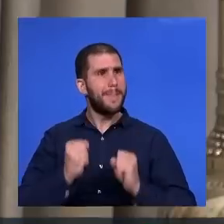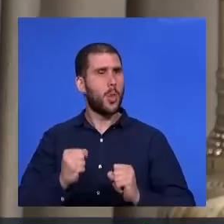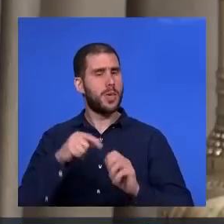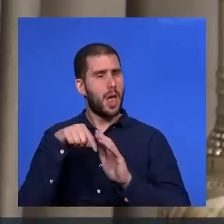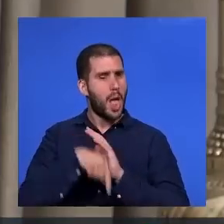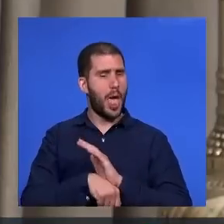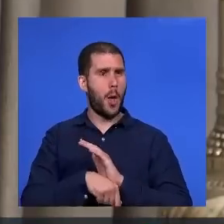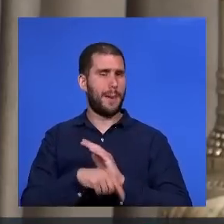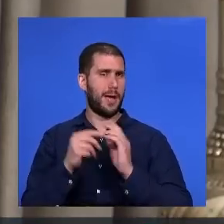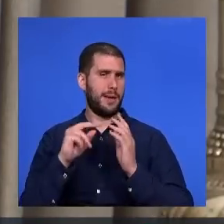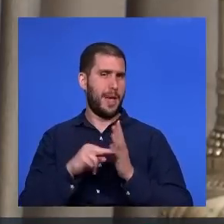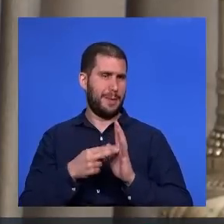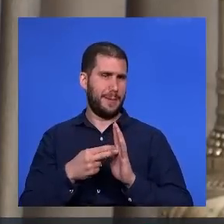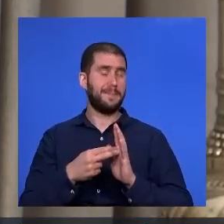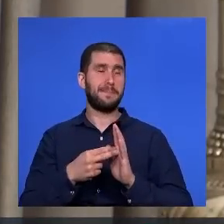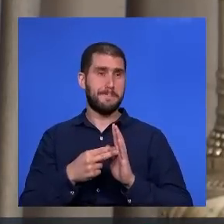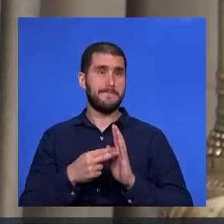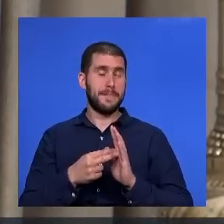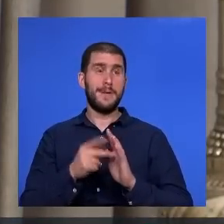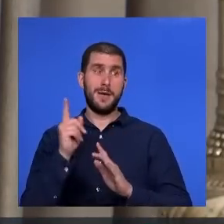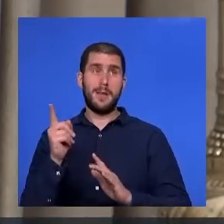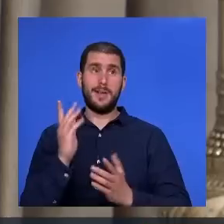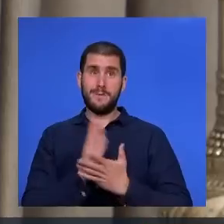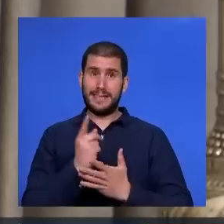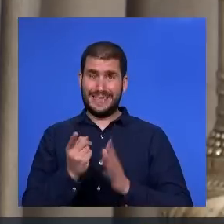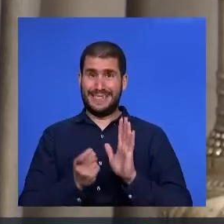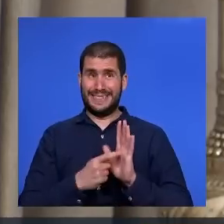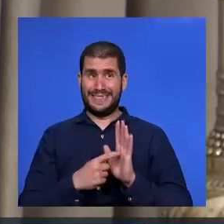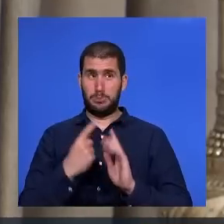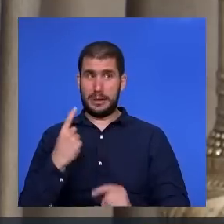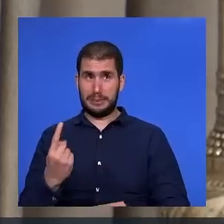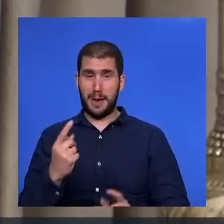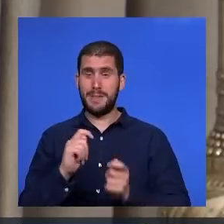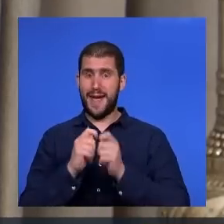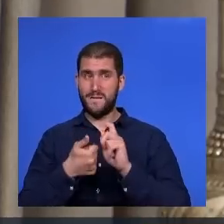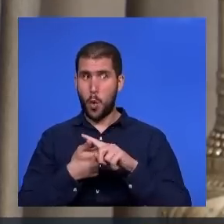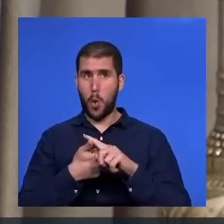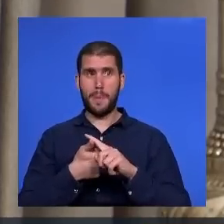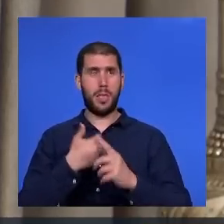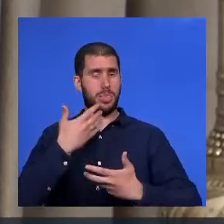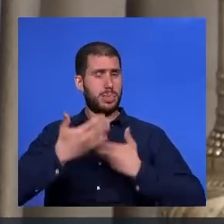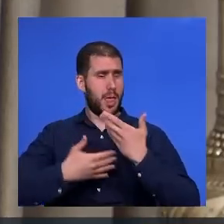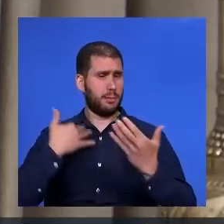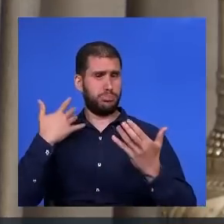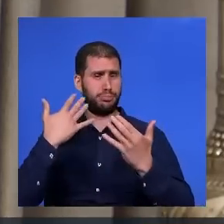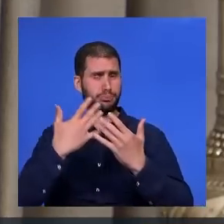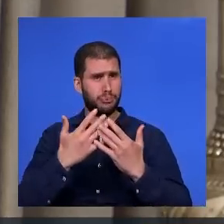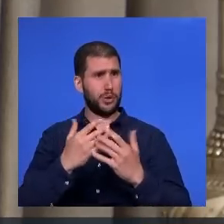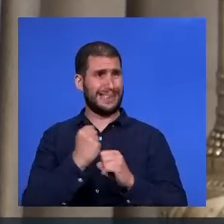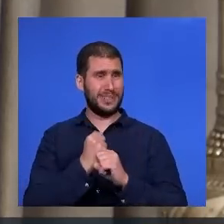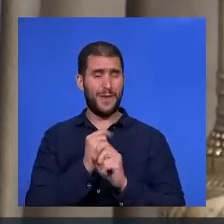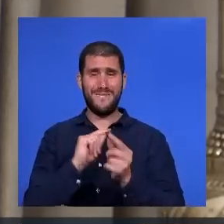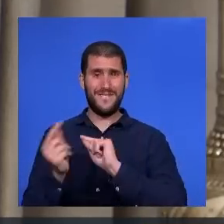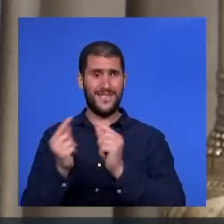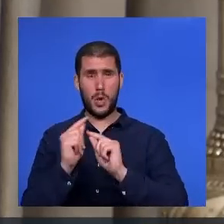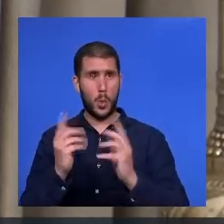והמדיני לעומק. והוא שאמרתי, הנסיבות, הרפורמה, התהליכים שעברנו, הוויכוחים